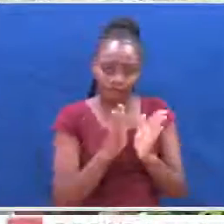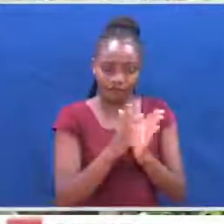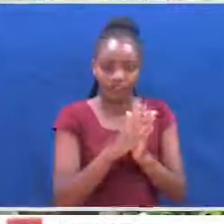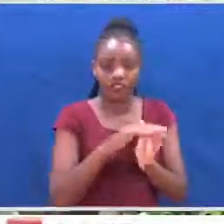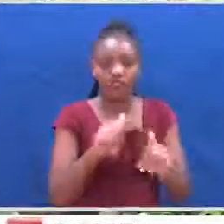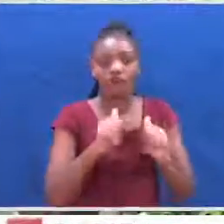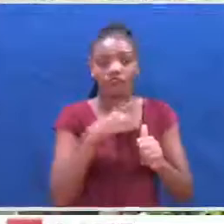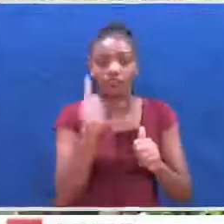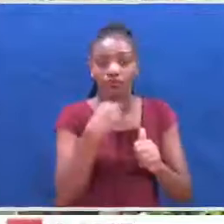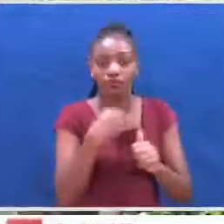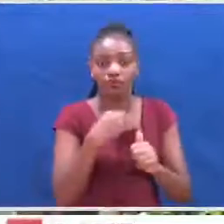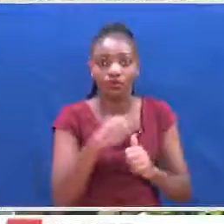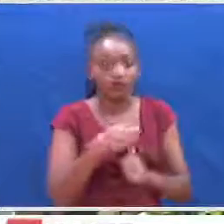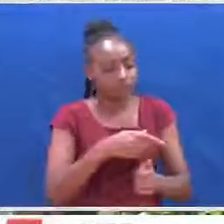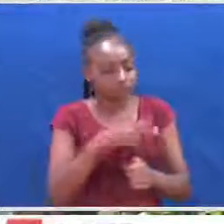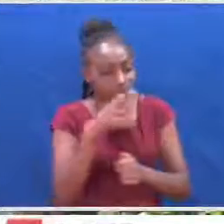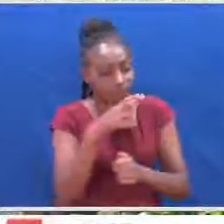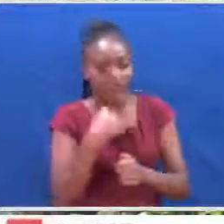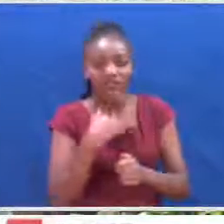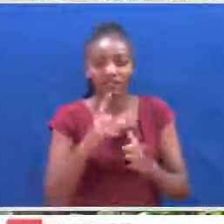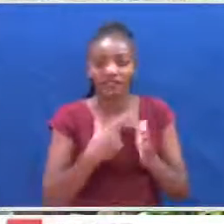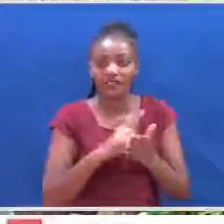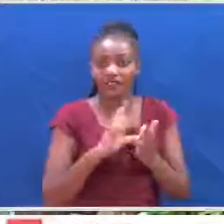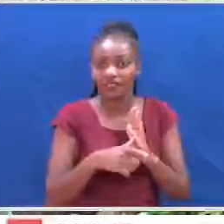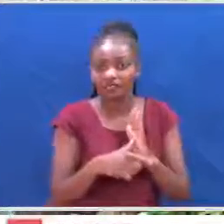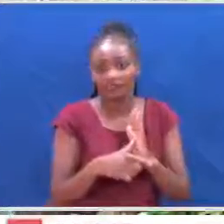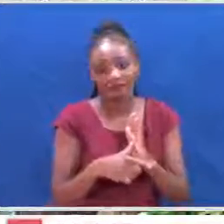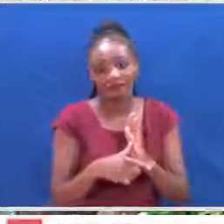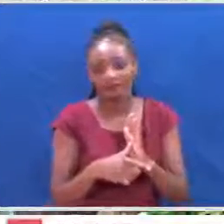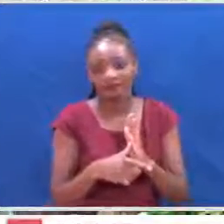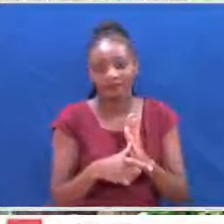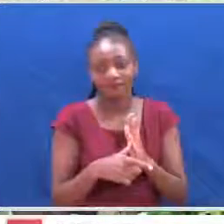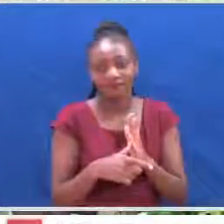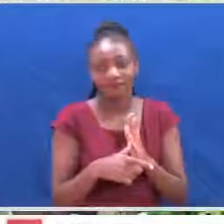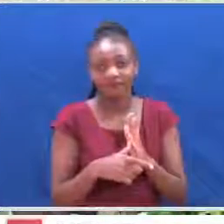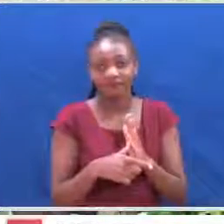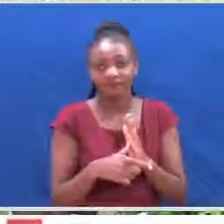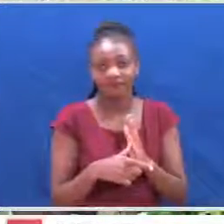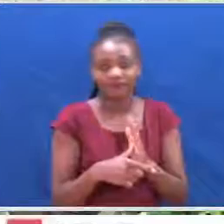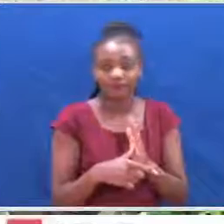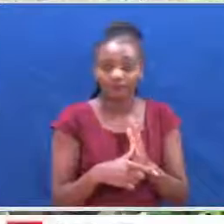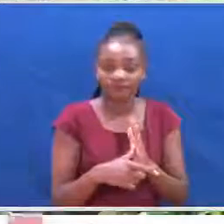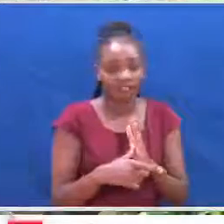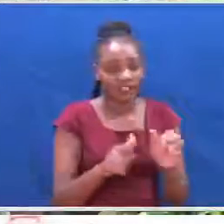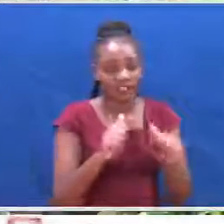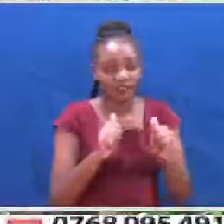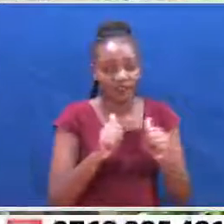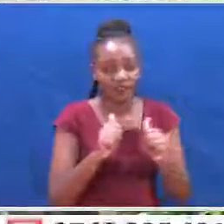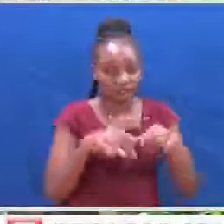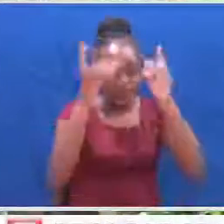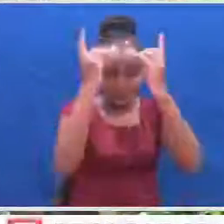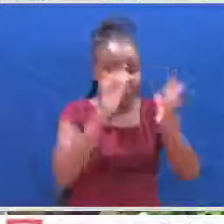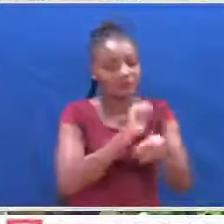Armed and somehow uh he had no Reason but to defend